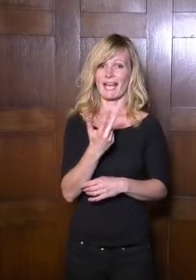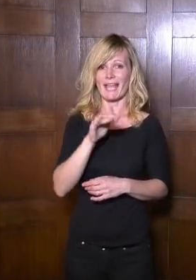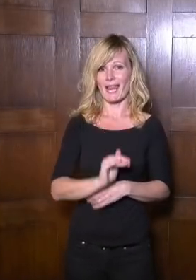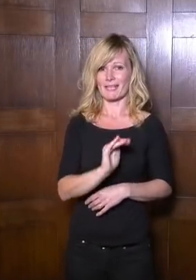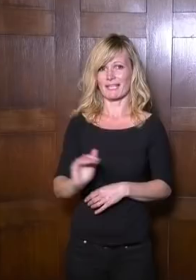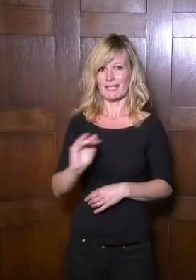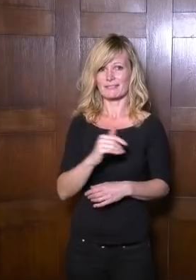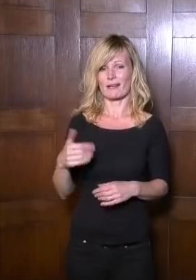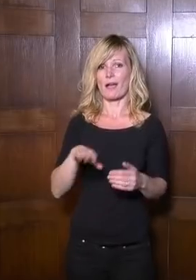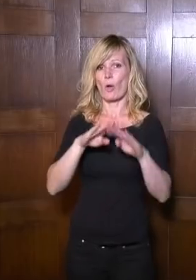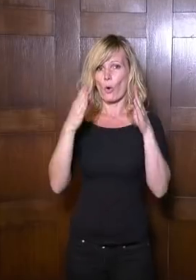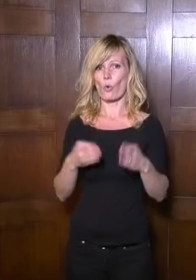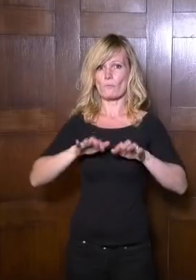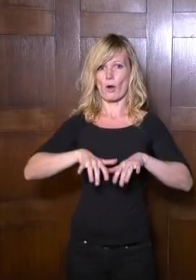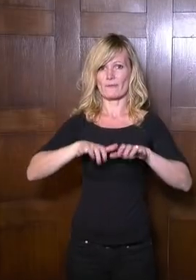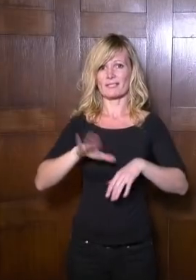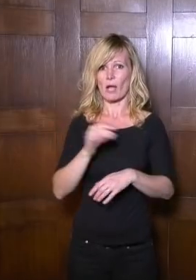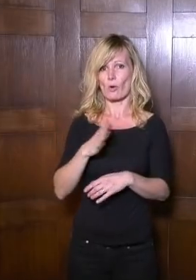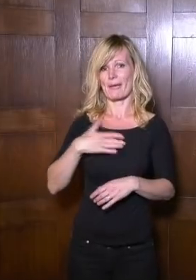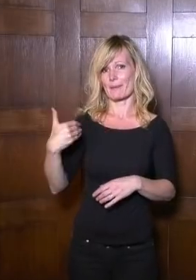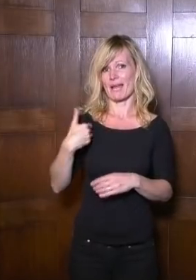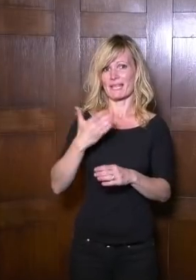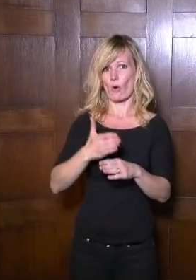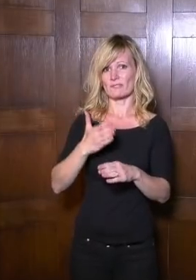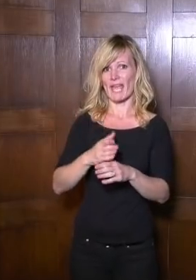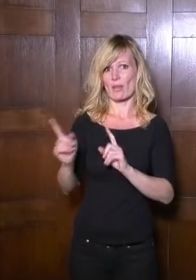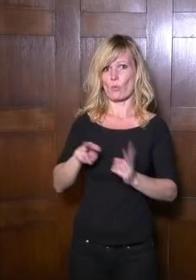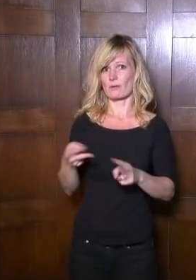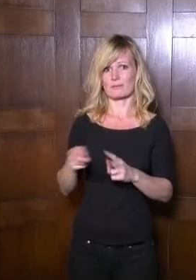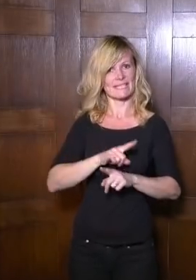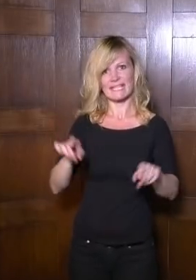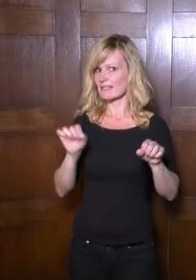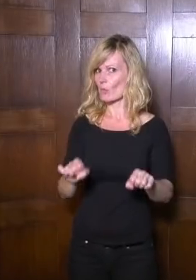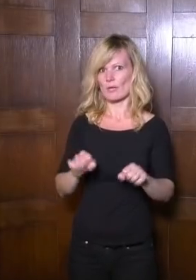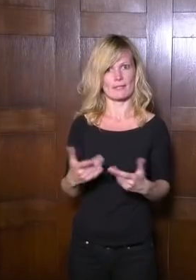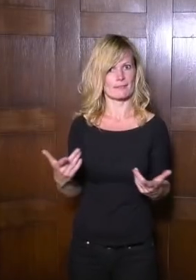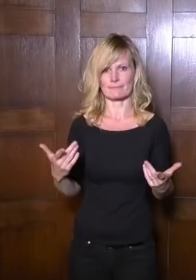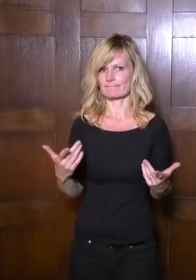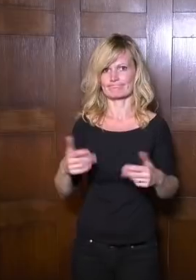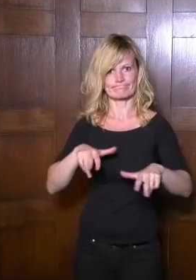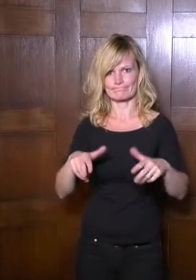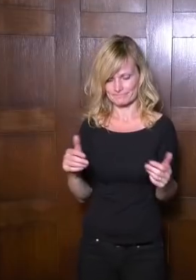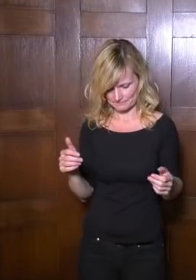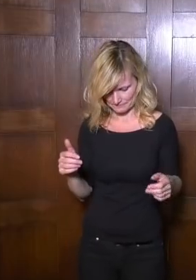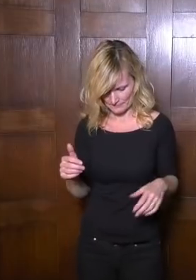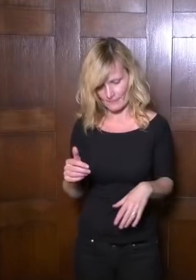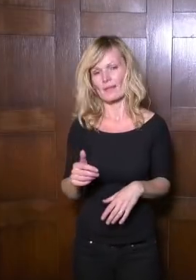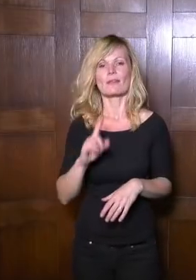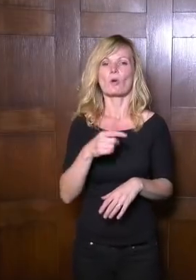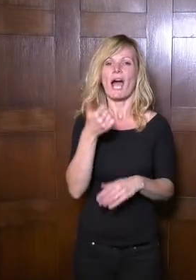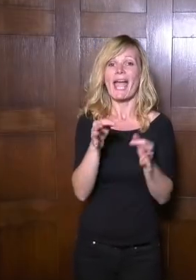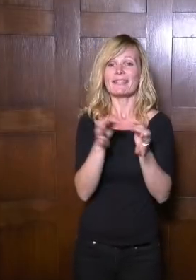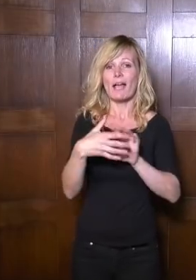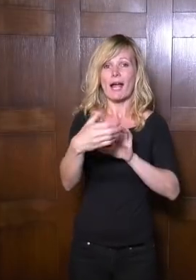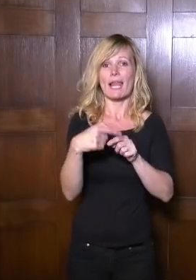Darf ich sagen, auch in der Aufteilung mit meinem Mann, das ist nicht möglich. Es ist einfach nicht möglich. Und hätte es noch einen Tag länger gedauert, wären